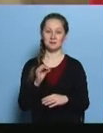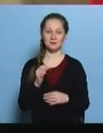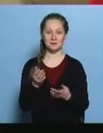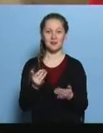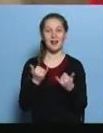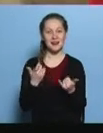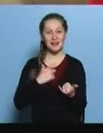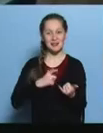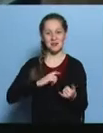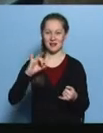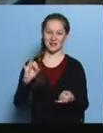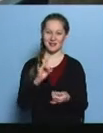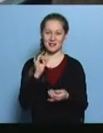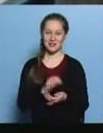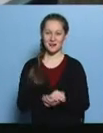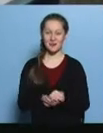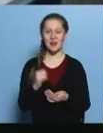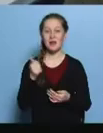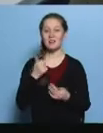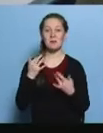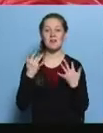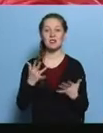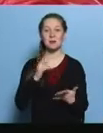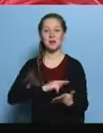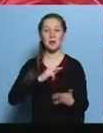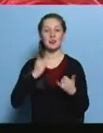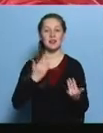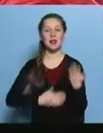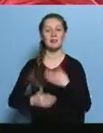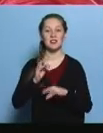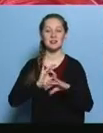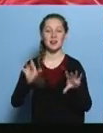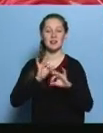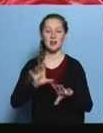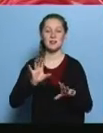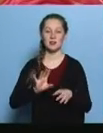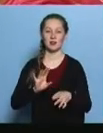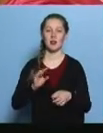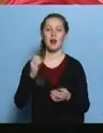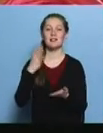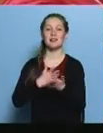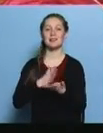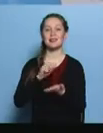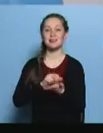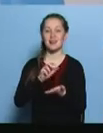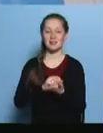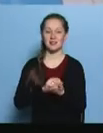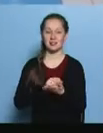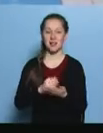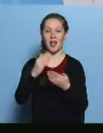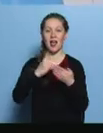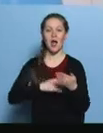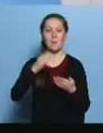для себя интересно. О самой востребованной работе для инвалидов рассказывают инспекторы Ижевского центра занятости. В банке данных